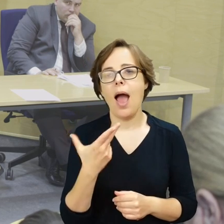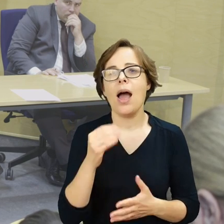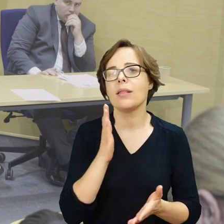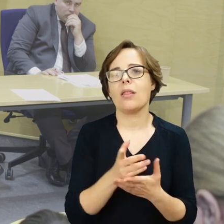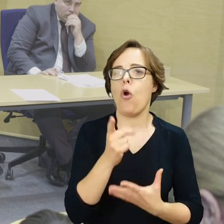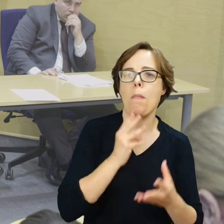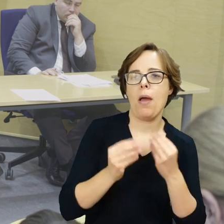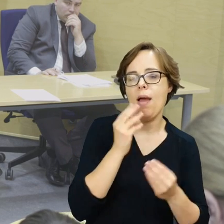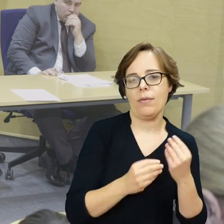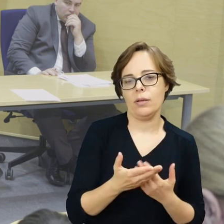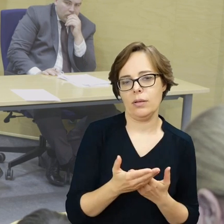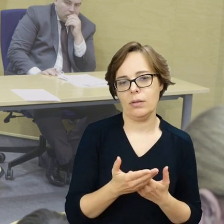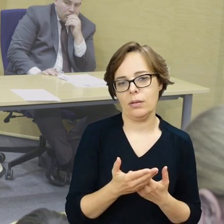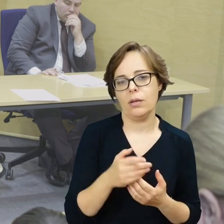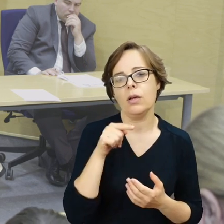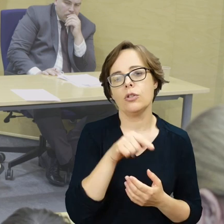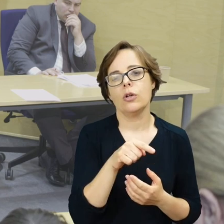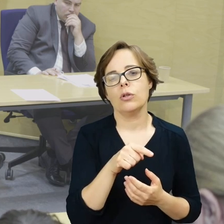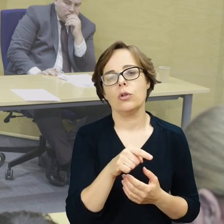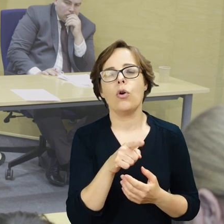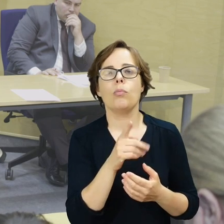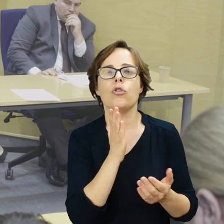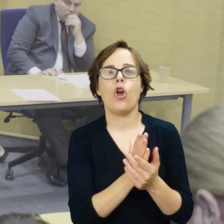aby traktować to jako cep dla swojego przeciwnika